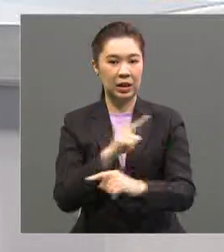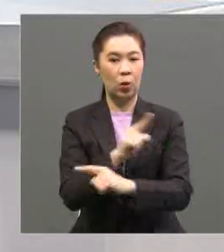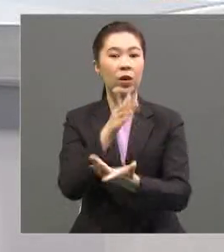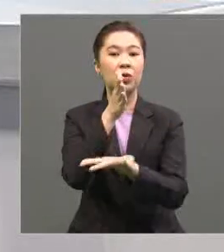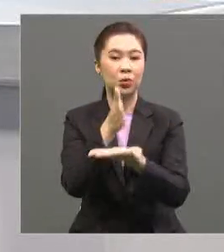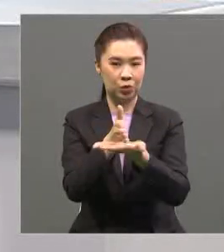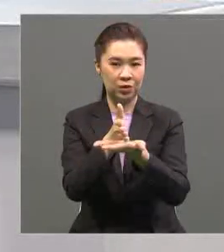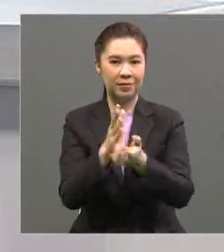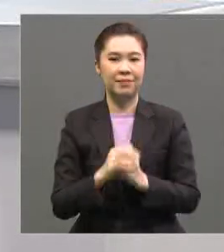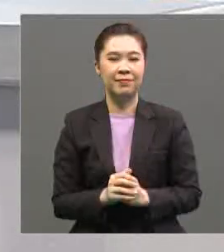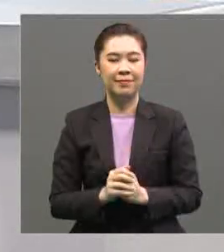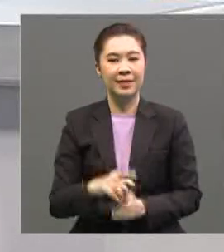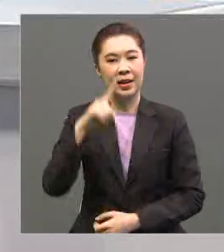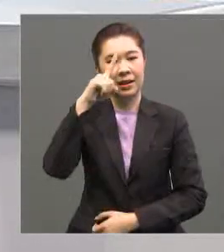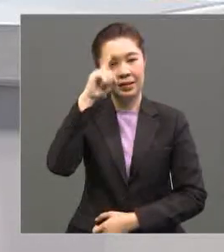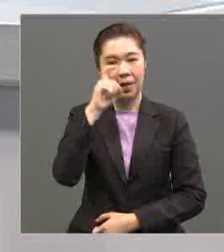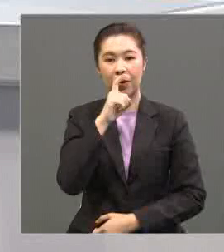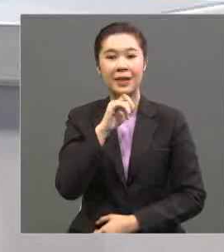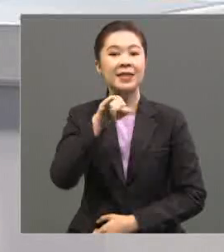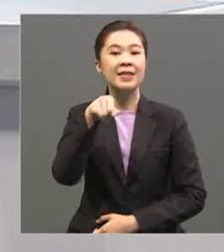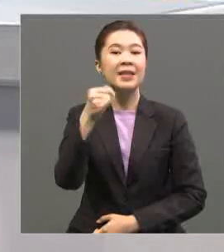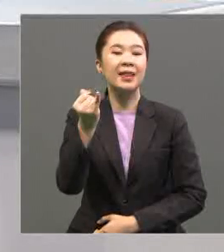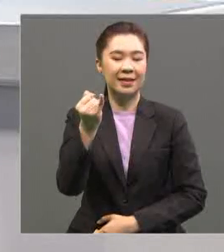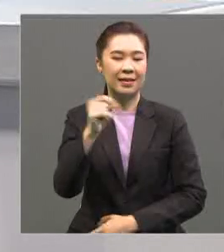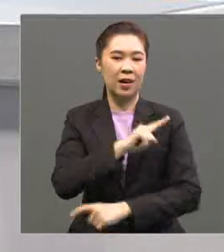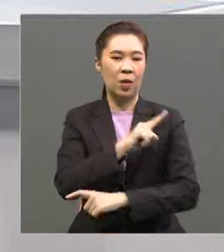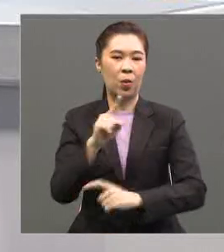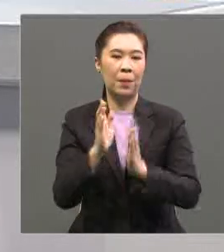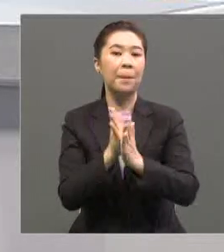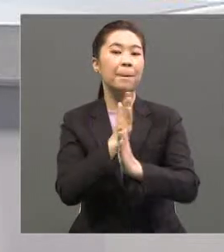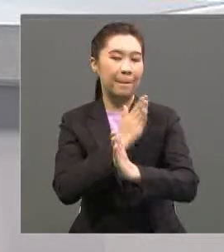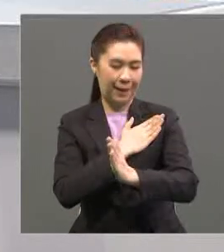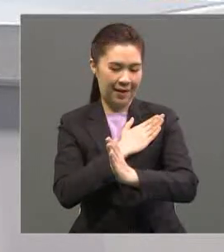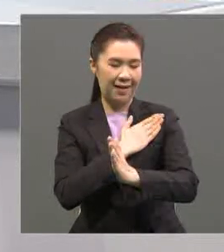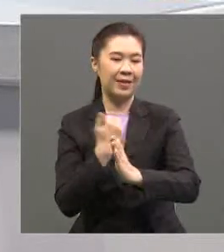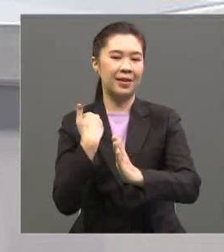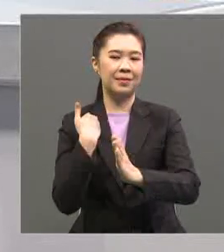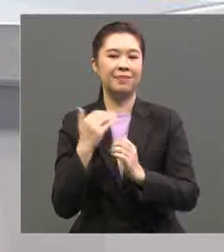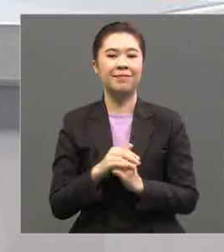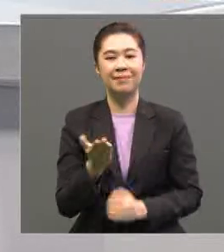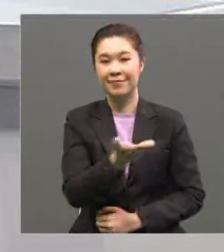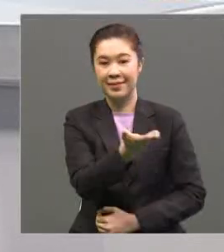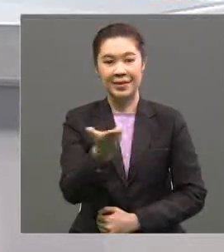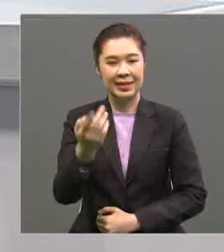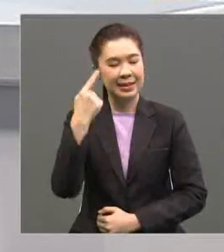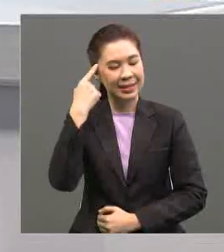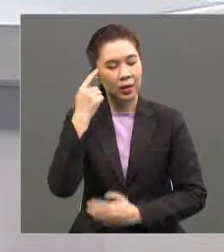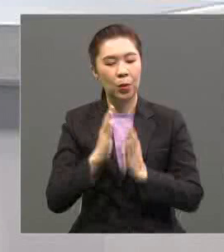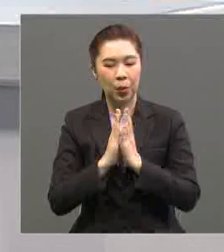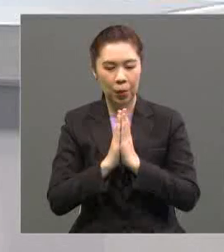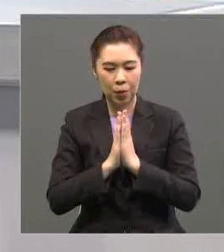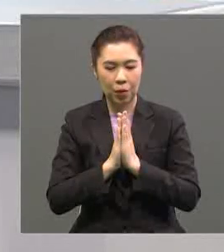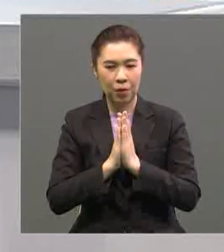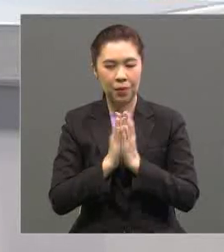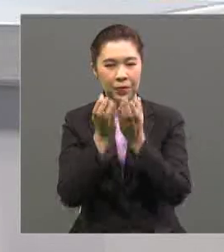าวนะ ค่ะ เสาร์อาทิตย์จันทร์พระวันจันทร์นมัคบูชาวันพระใหญ่ก็น่าจะหลายๆคนอาจจะความเป็นสิริมงคล